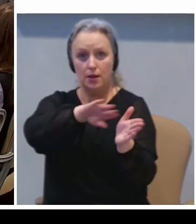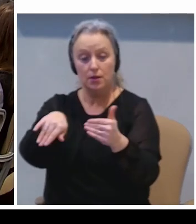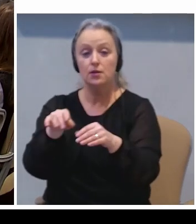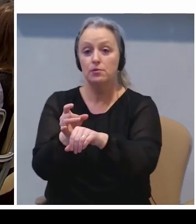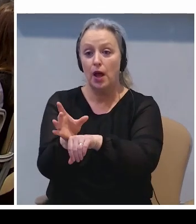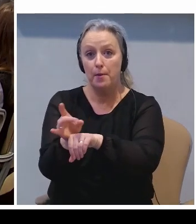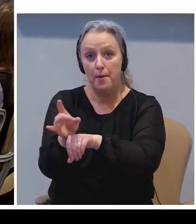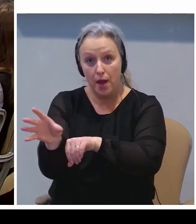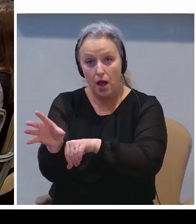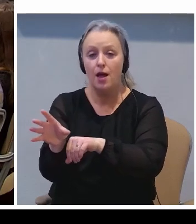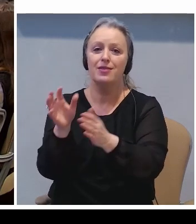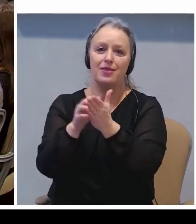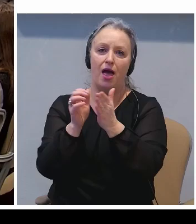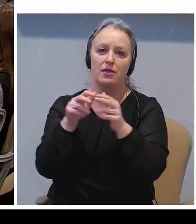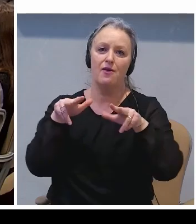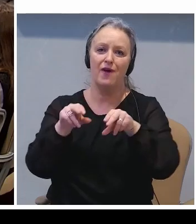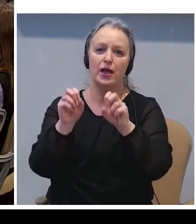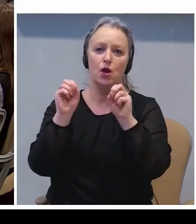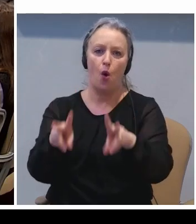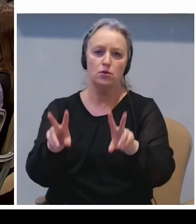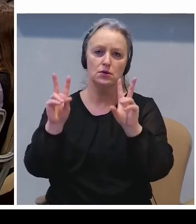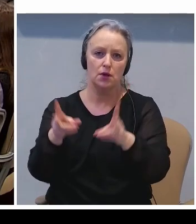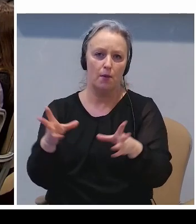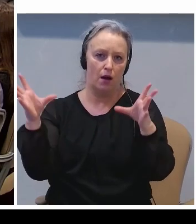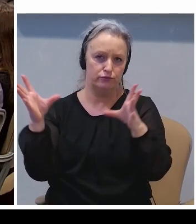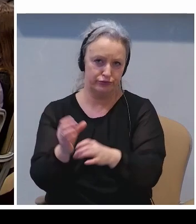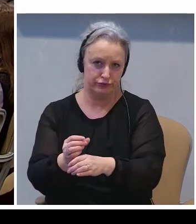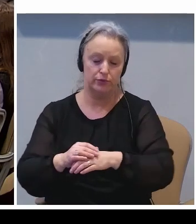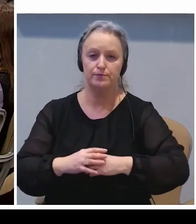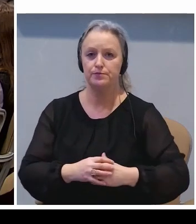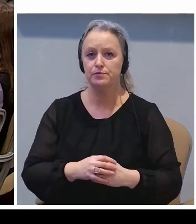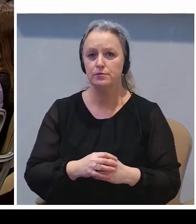vähendab vähiohtu. Ma usun, et